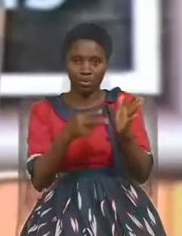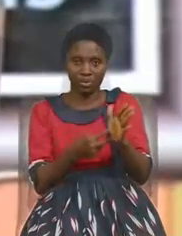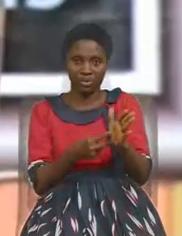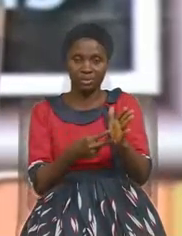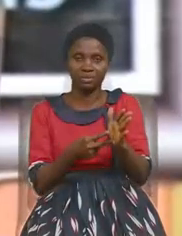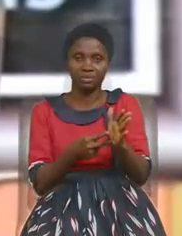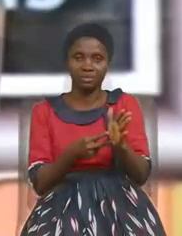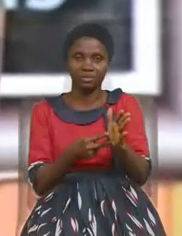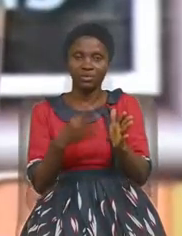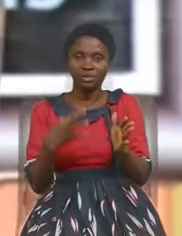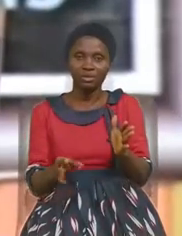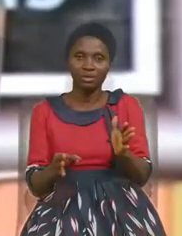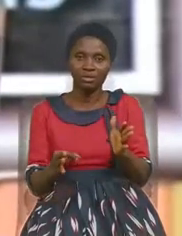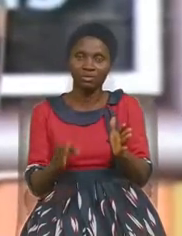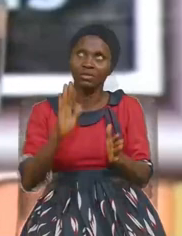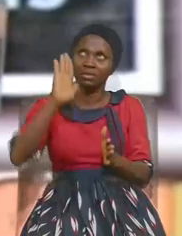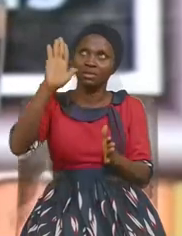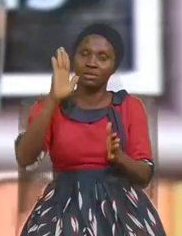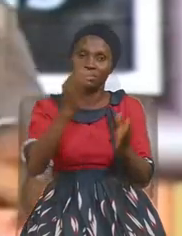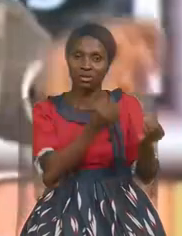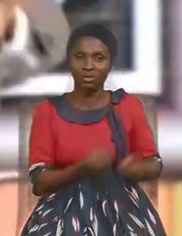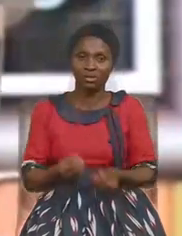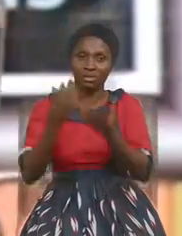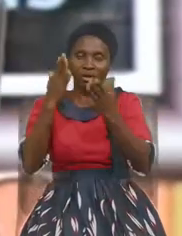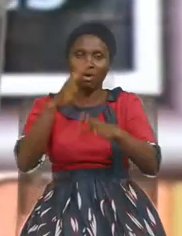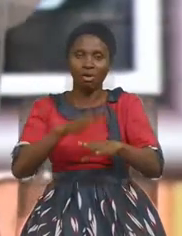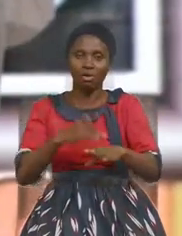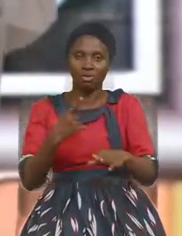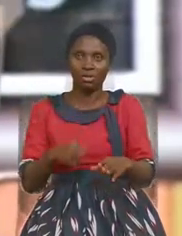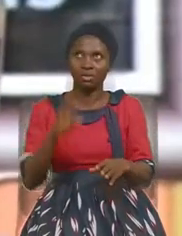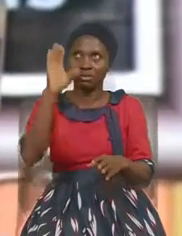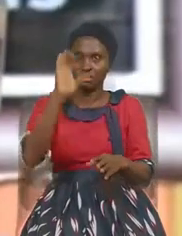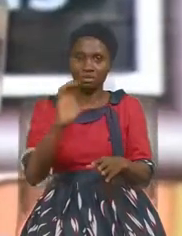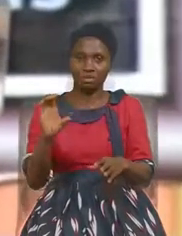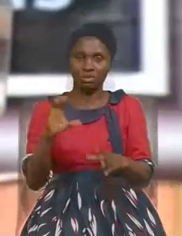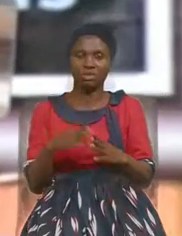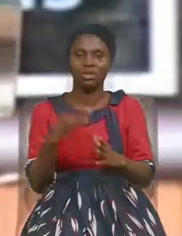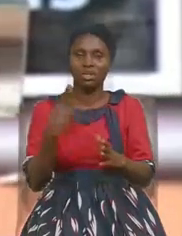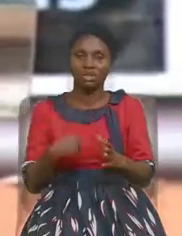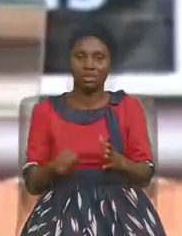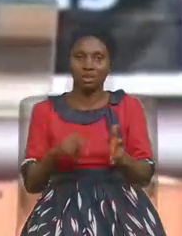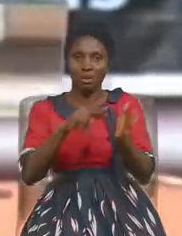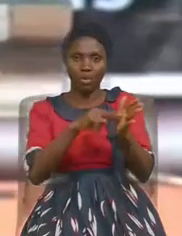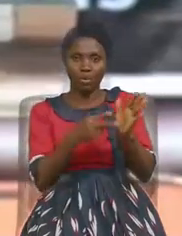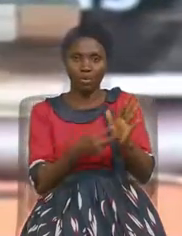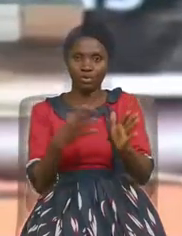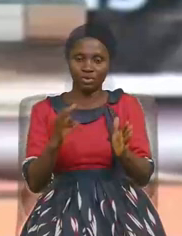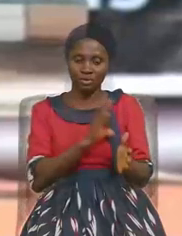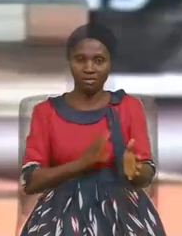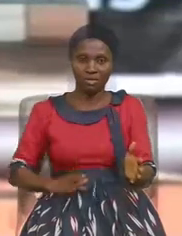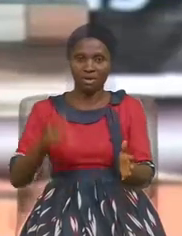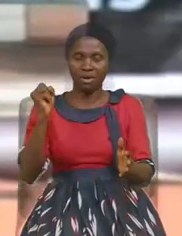son sacrifice sur la croix. Le but du sacrifice de